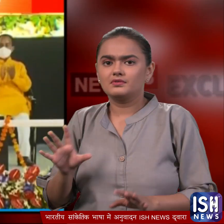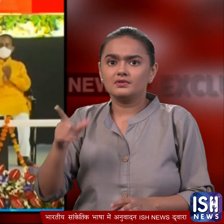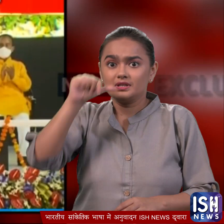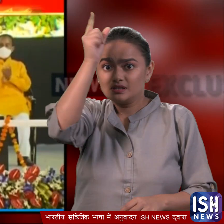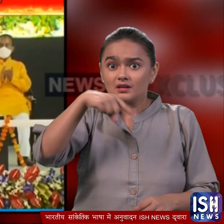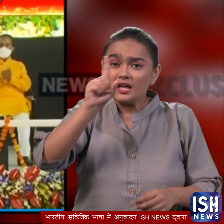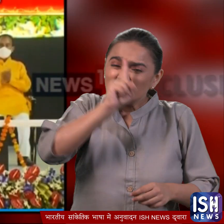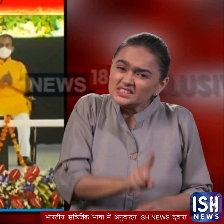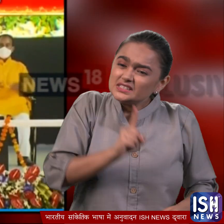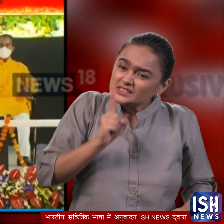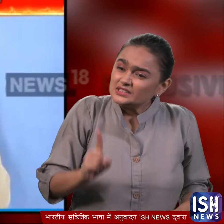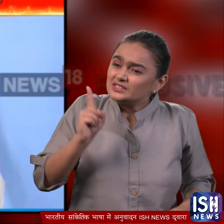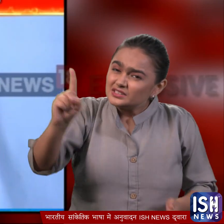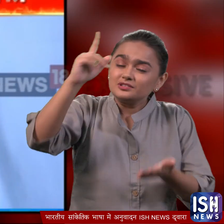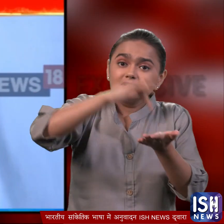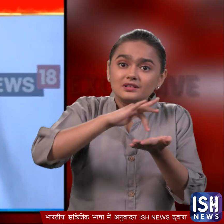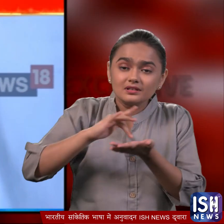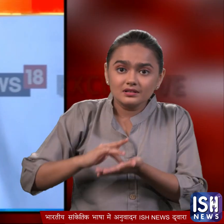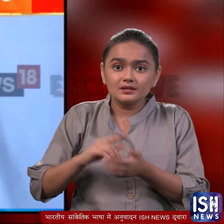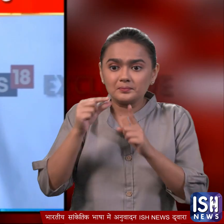का हर जिला